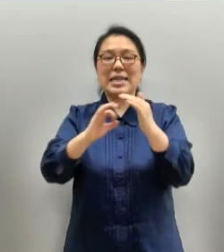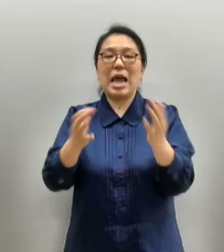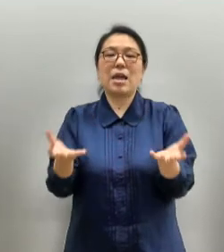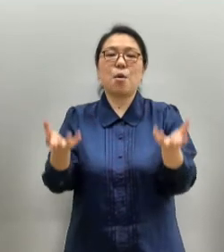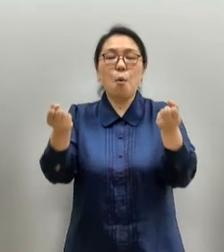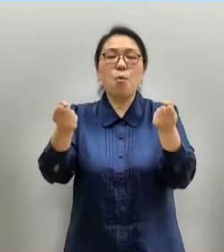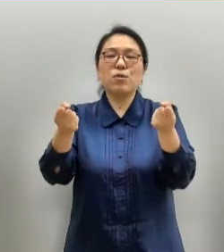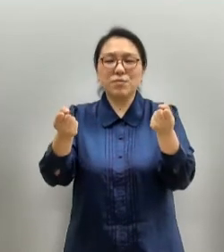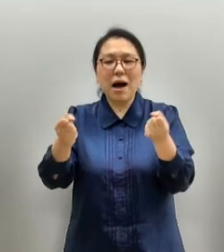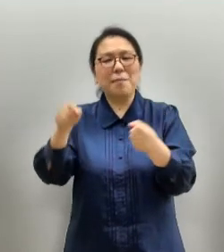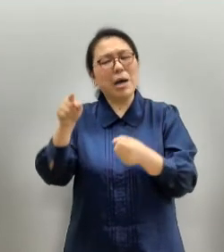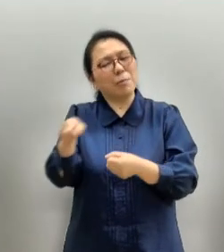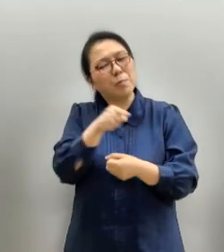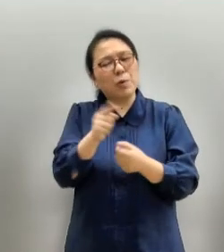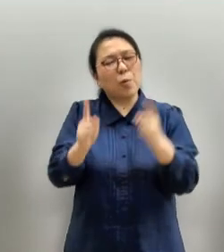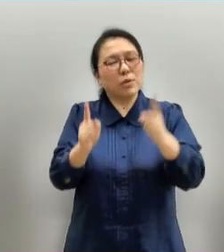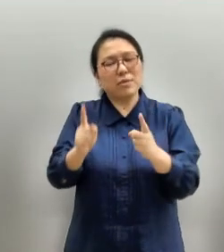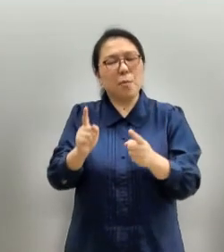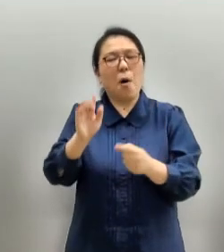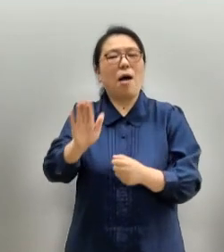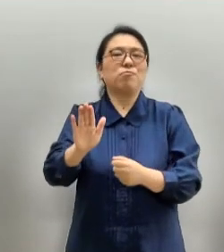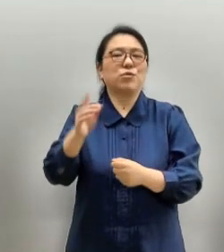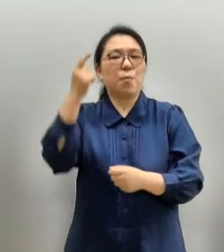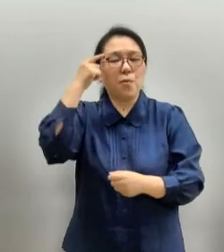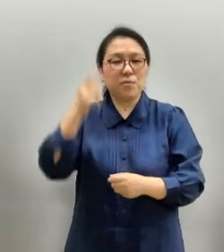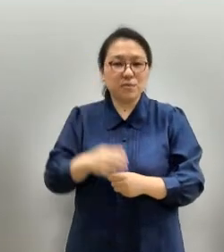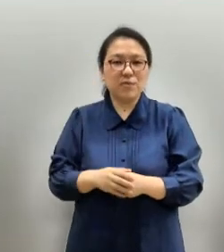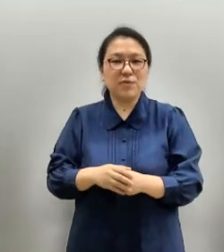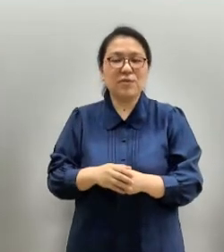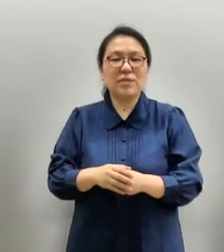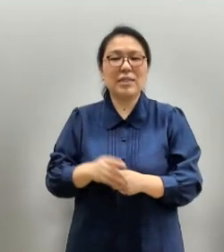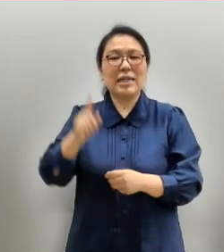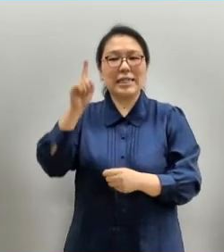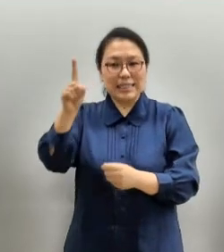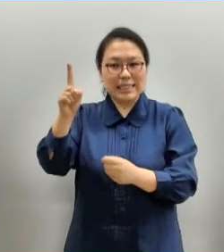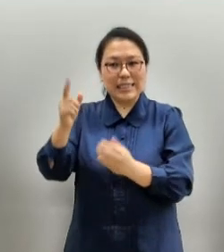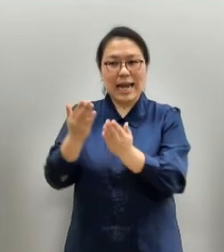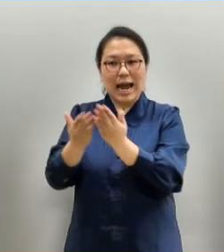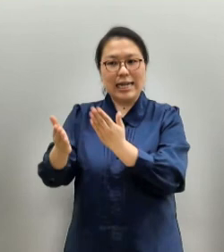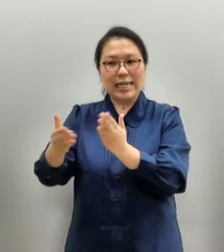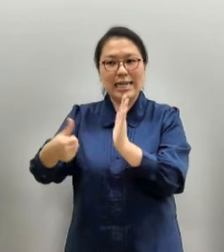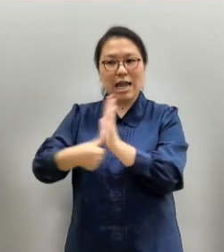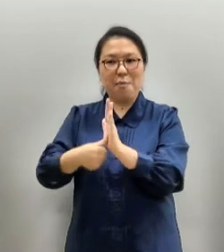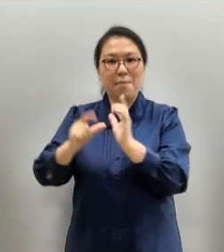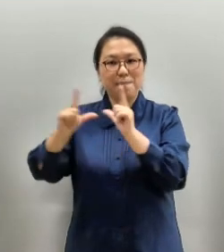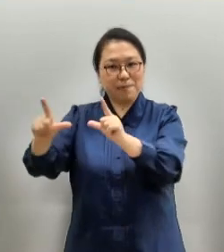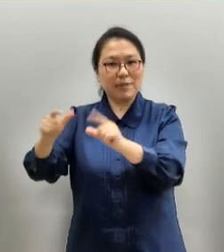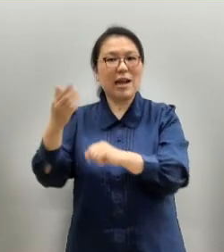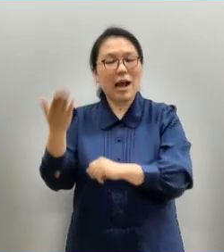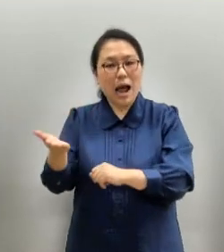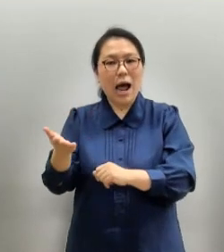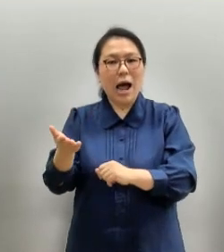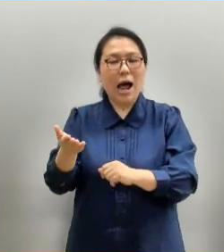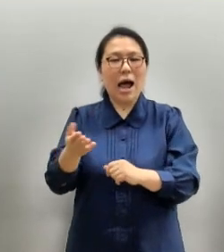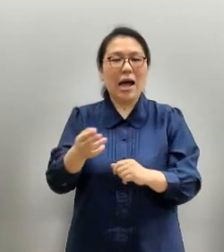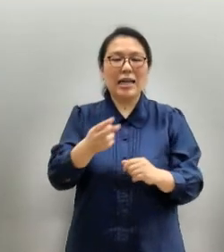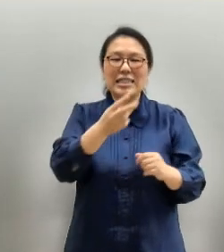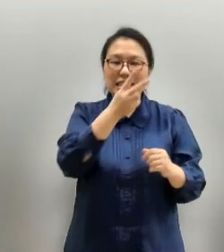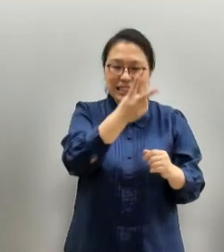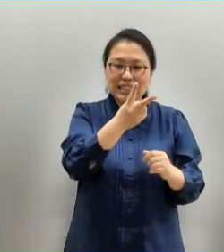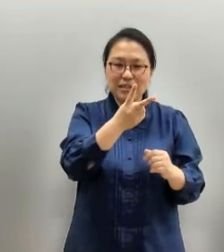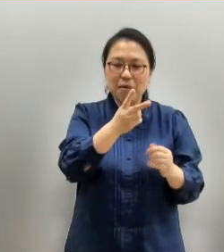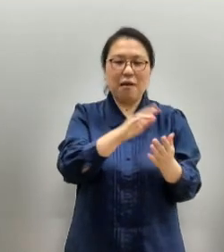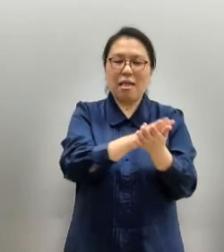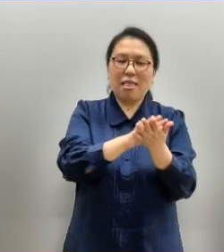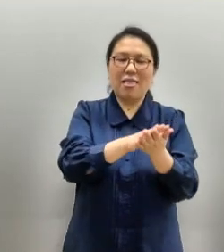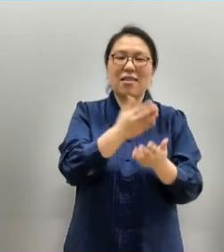うのは両方かぶってくる話でございますので、それは1のパターンか2のパターンかによって匿名なのか実名なのかということで変わ